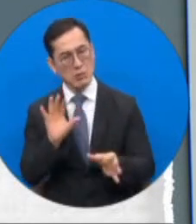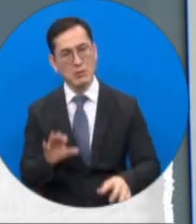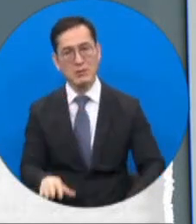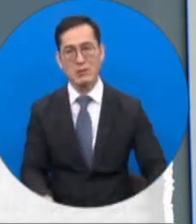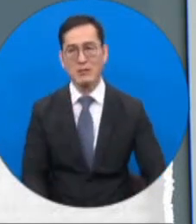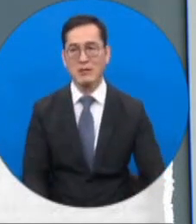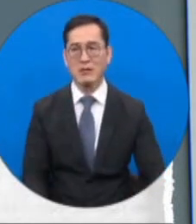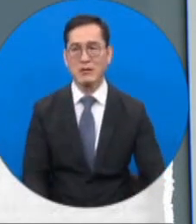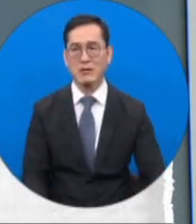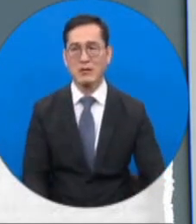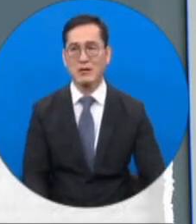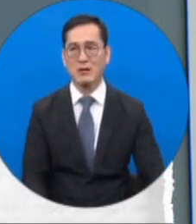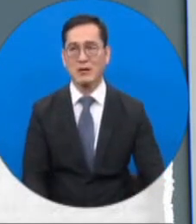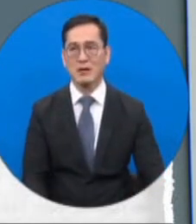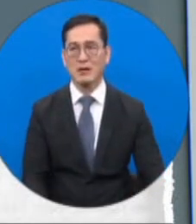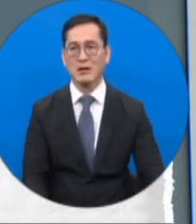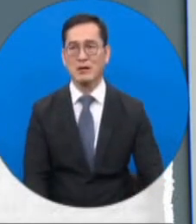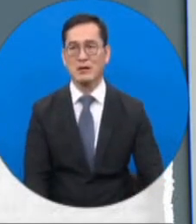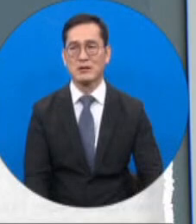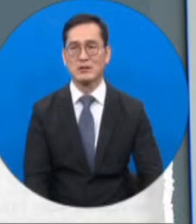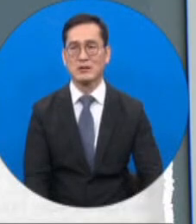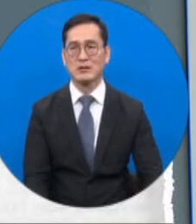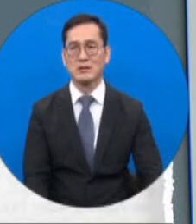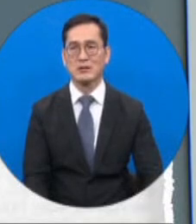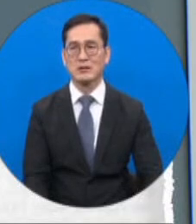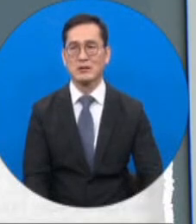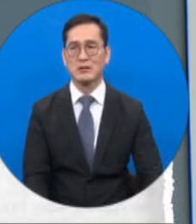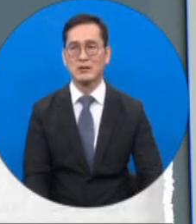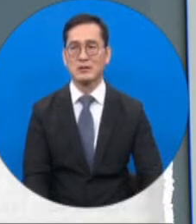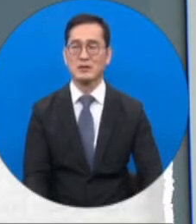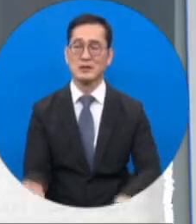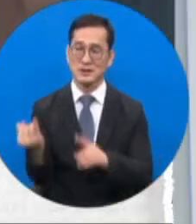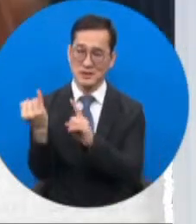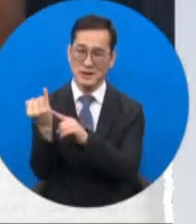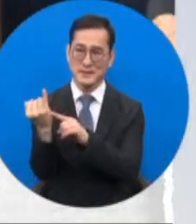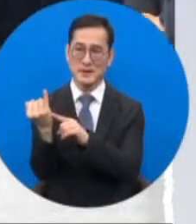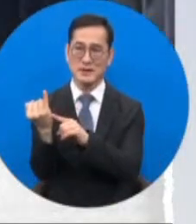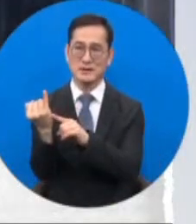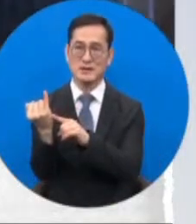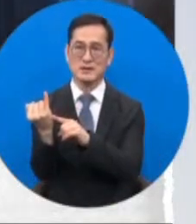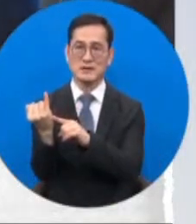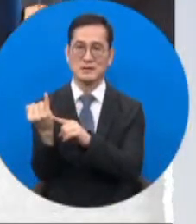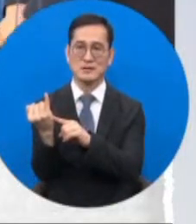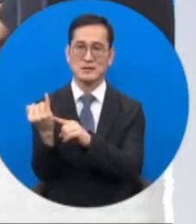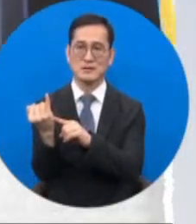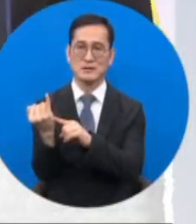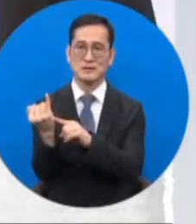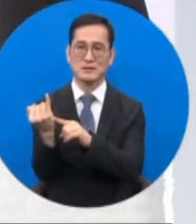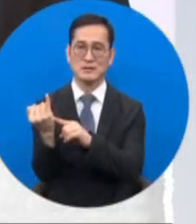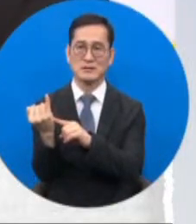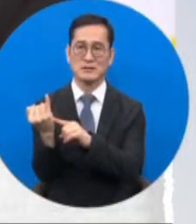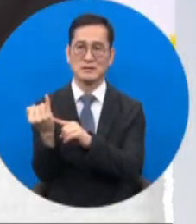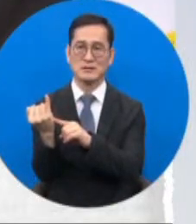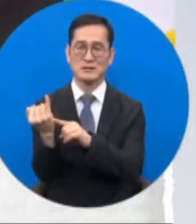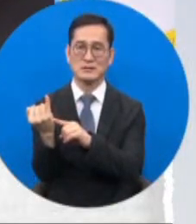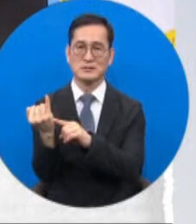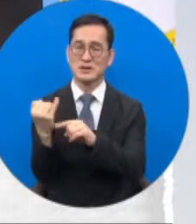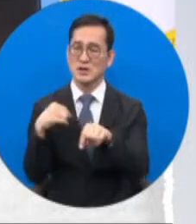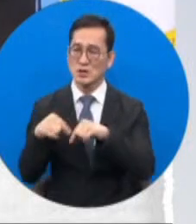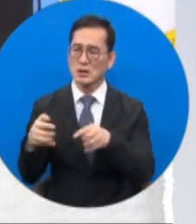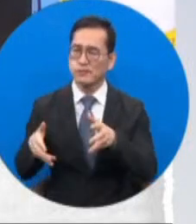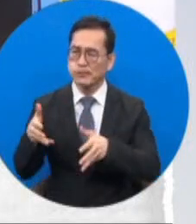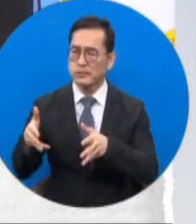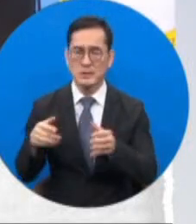우리가 능수능란한 정치를 기대한 게 아니다. 뭐 그럴 수 있죠. 연령으로나 정치 경험으로나. 근데 상대적으로 윤호중